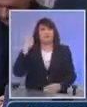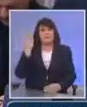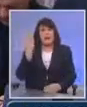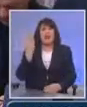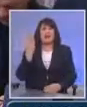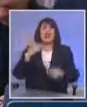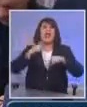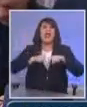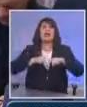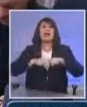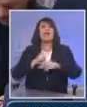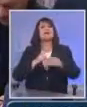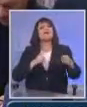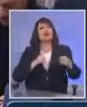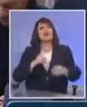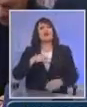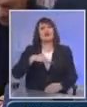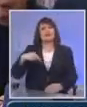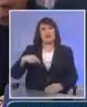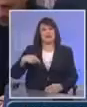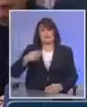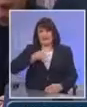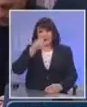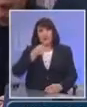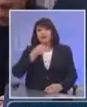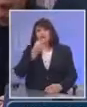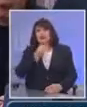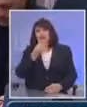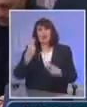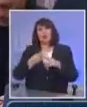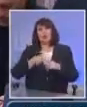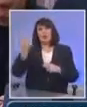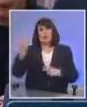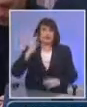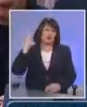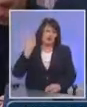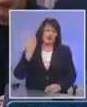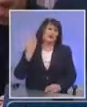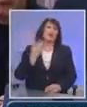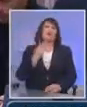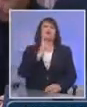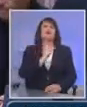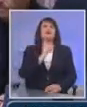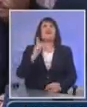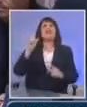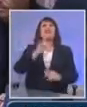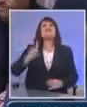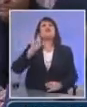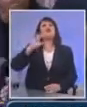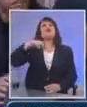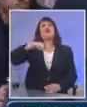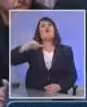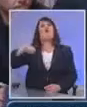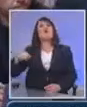πατριώτη αριστερού καθηγητή, ενός διακεκριμένου μαστίδου πνεύματος, του Κωνσταντίνου Δεσποτόπουλου, ο